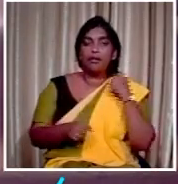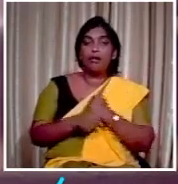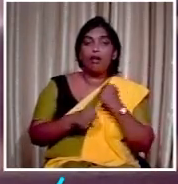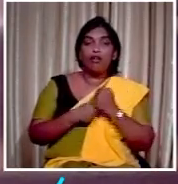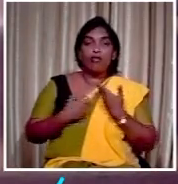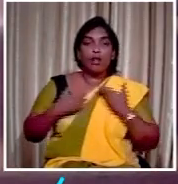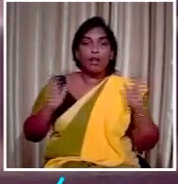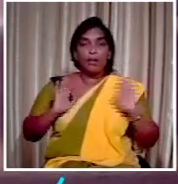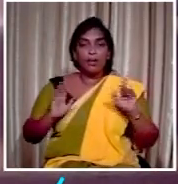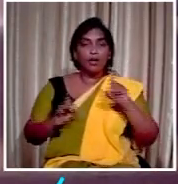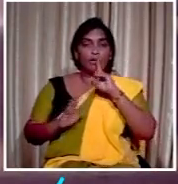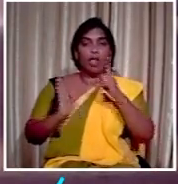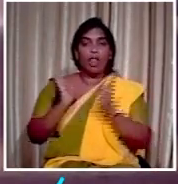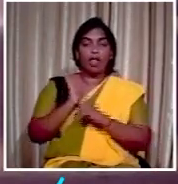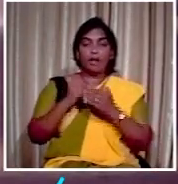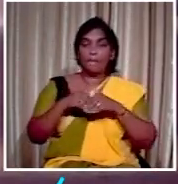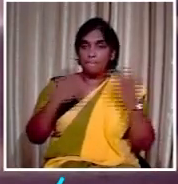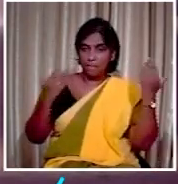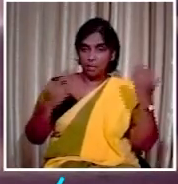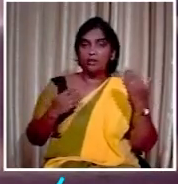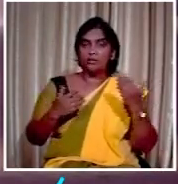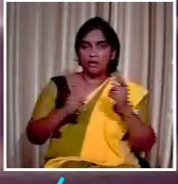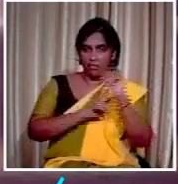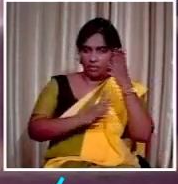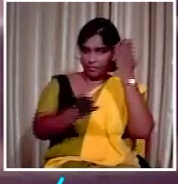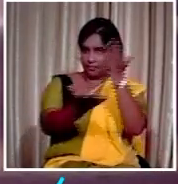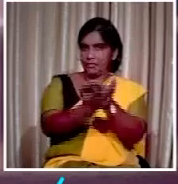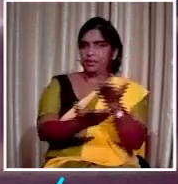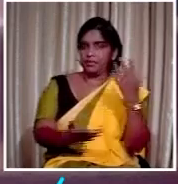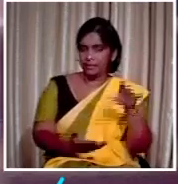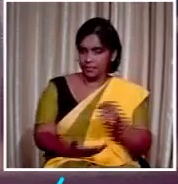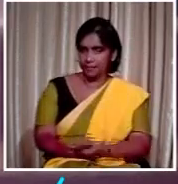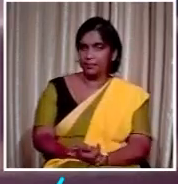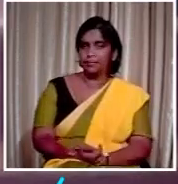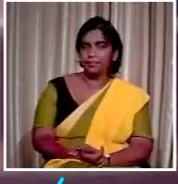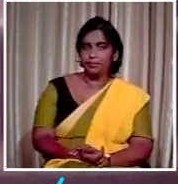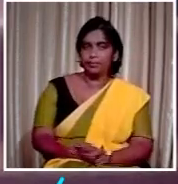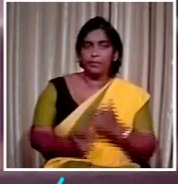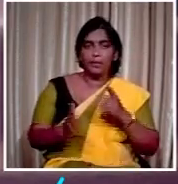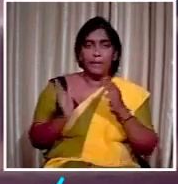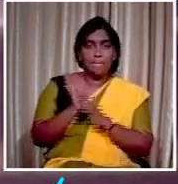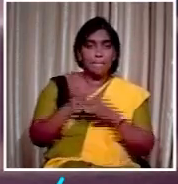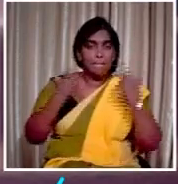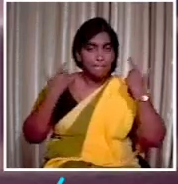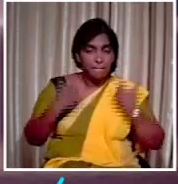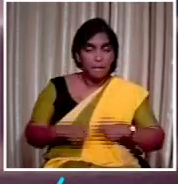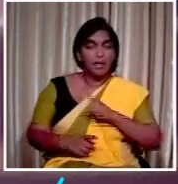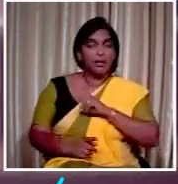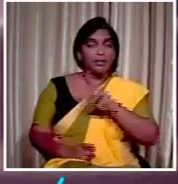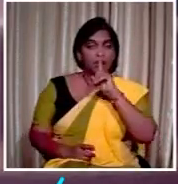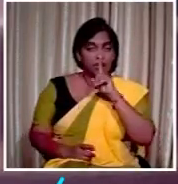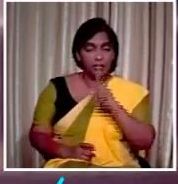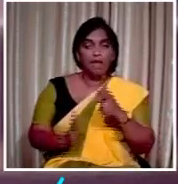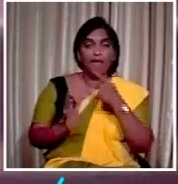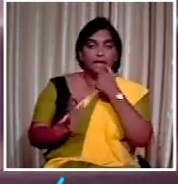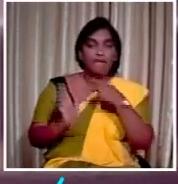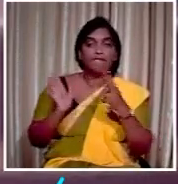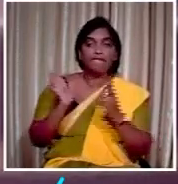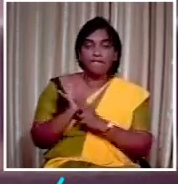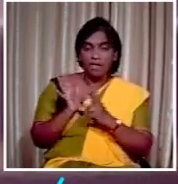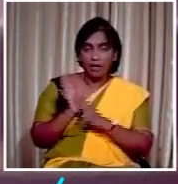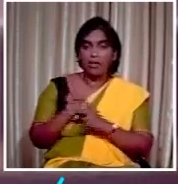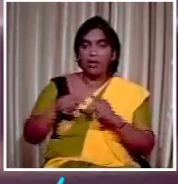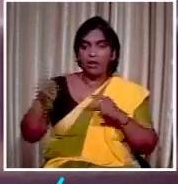मम बायन चुके लंका दीपे ममेक सभागत कर लीन मे पार्लिमेंट महिंद राजपक्ष महत्या विमल वीरवंश